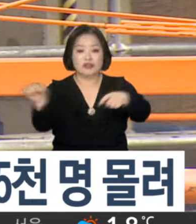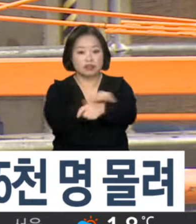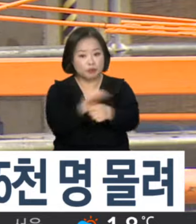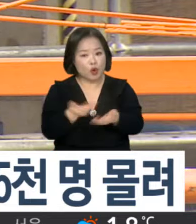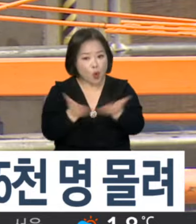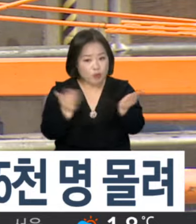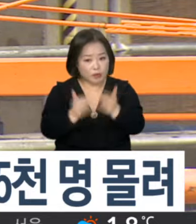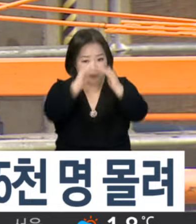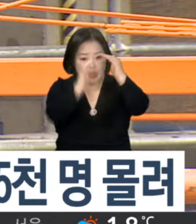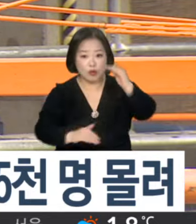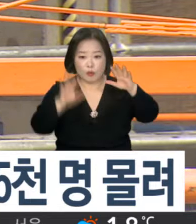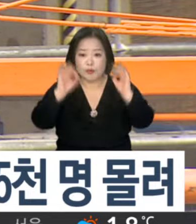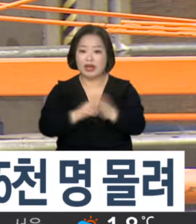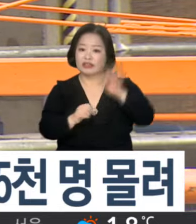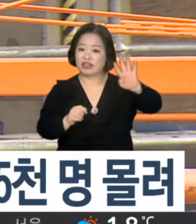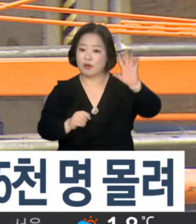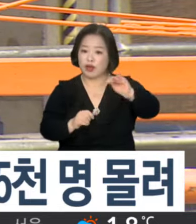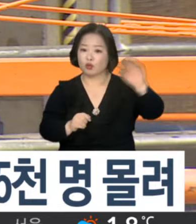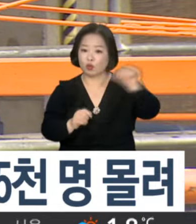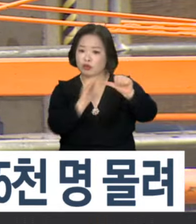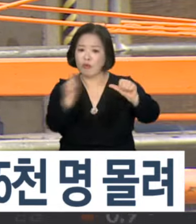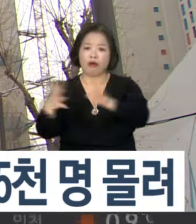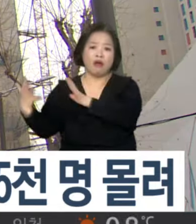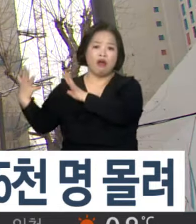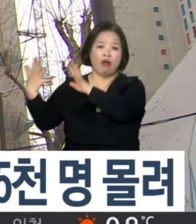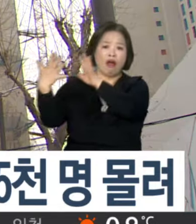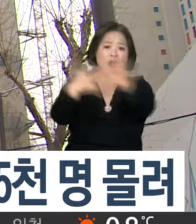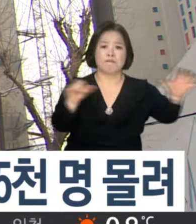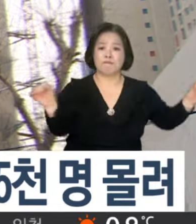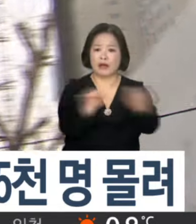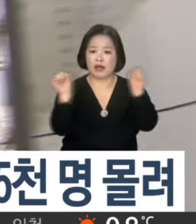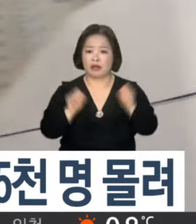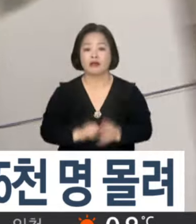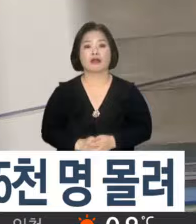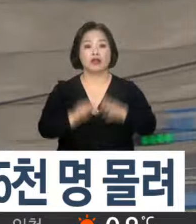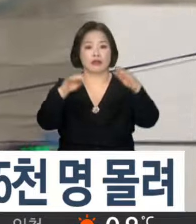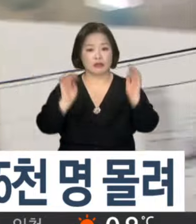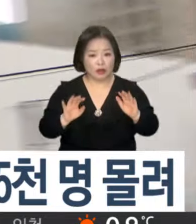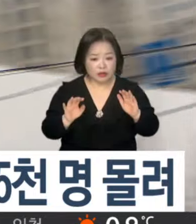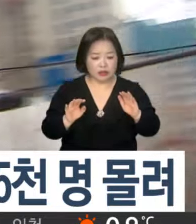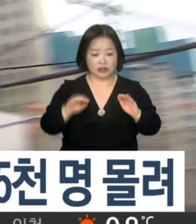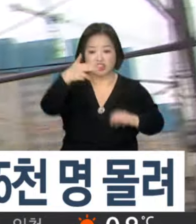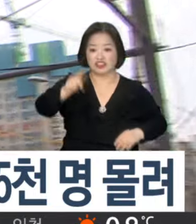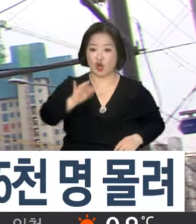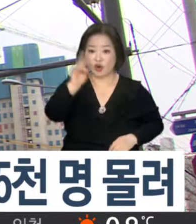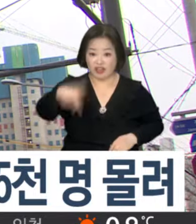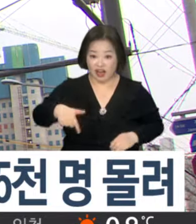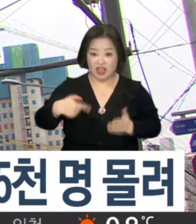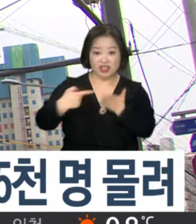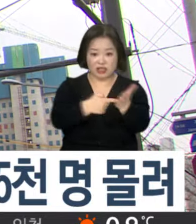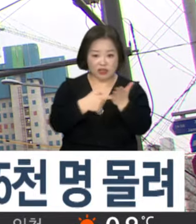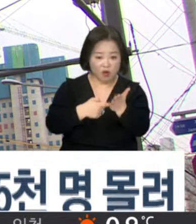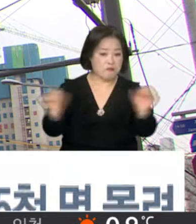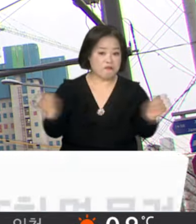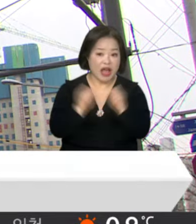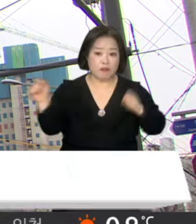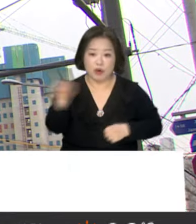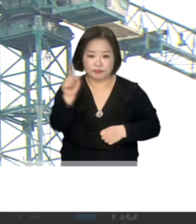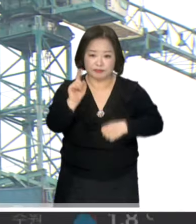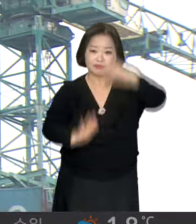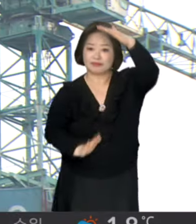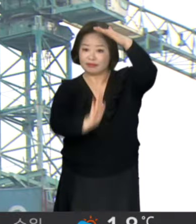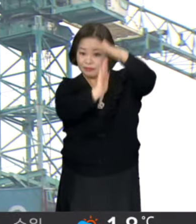더하면 4 5,000명이 넘게 몰렸습니다 부동산 침체기에도 청약자가 몰린 이유는 분양가 상한제가